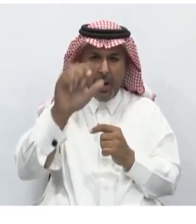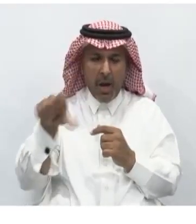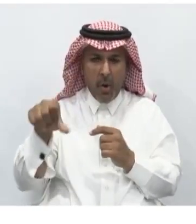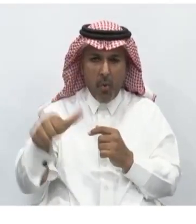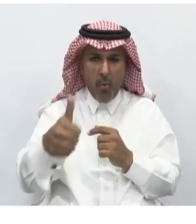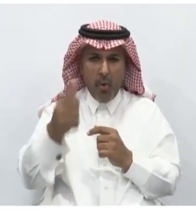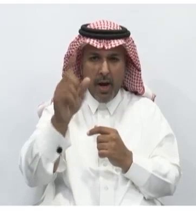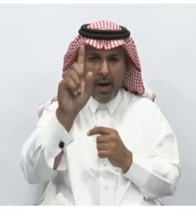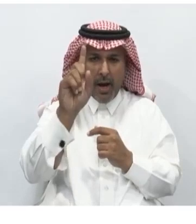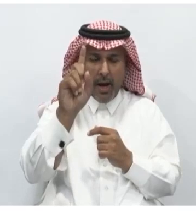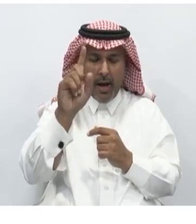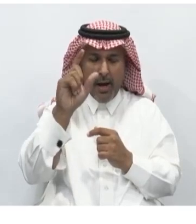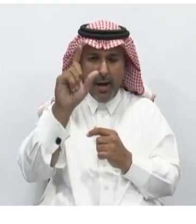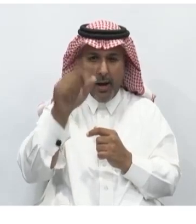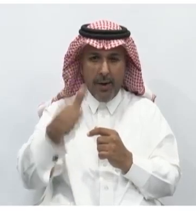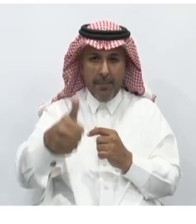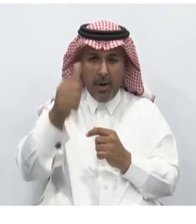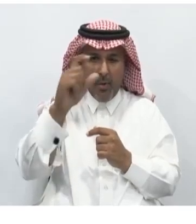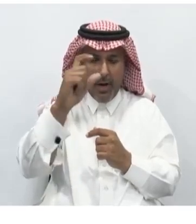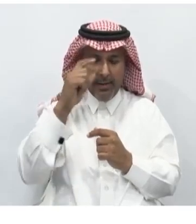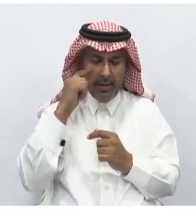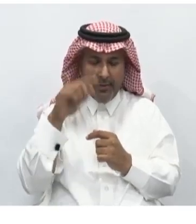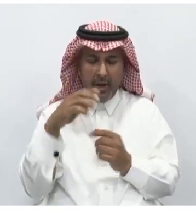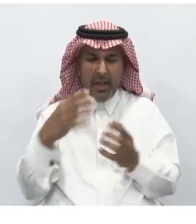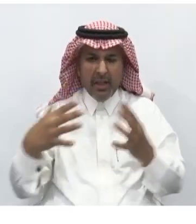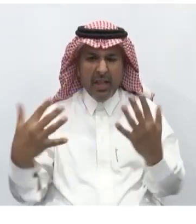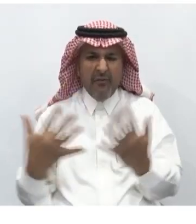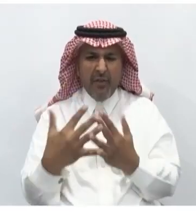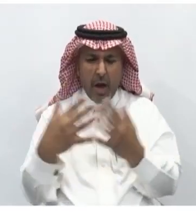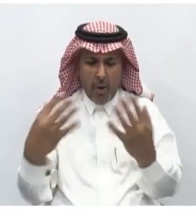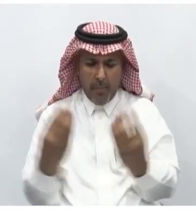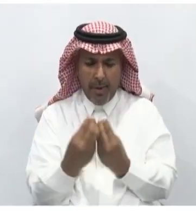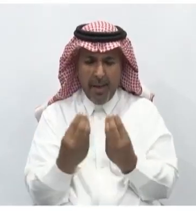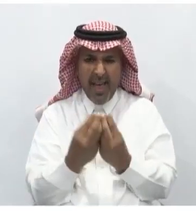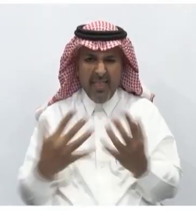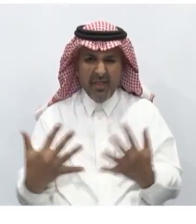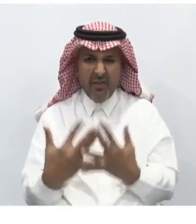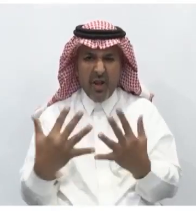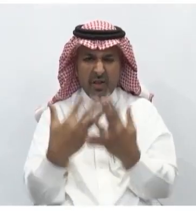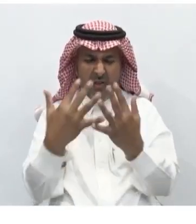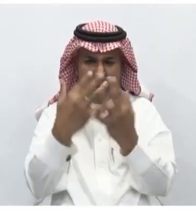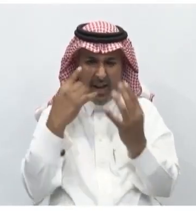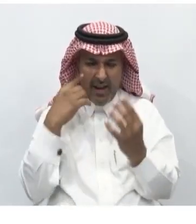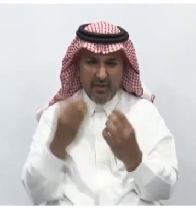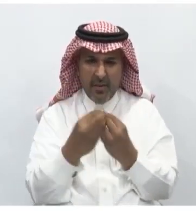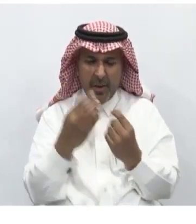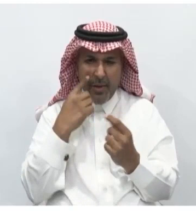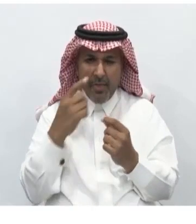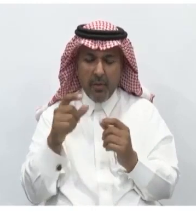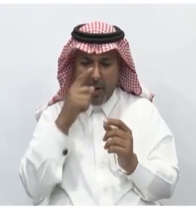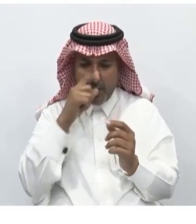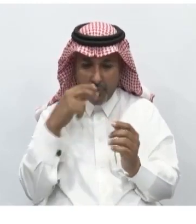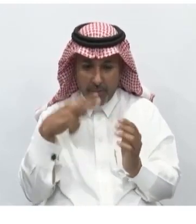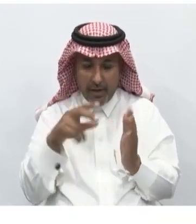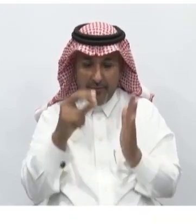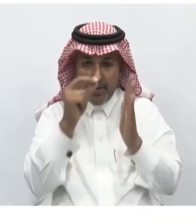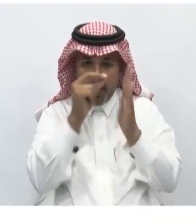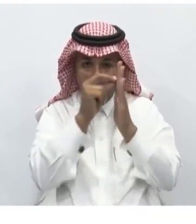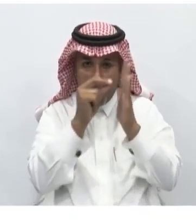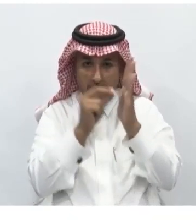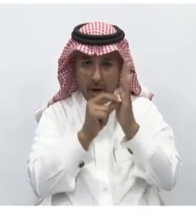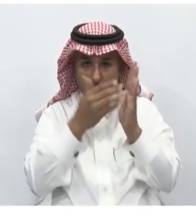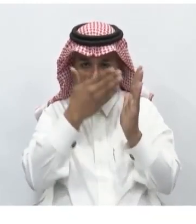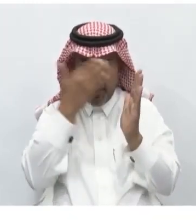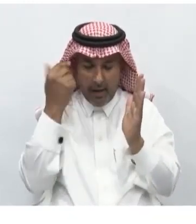التفاعلات الكيميائية صحة قانون حفظ الكتلة. حاول أن تتذكر ما هو قانون حفظ الكتلة.